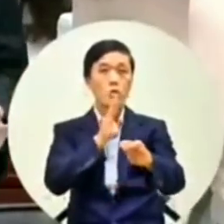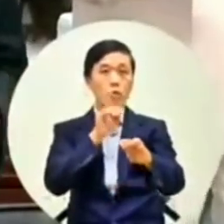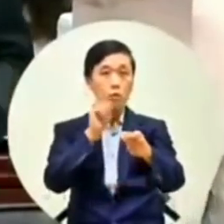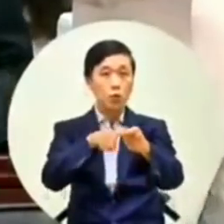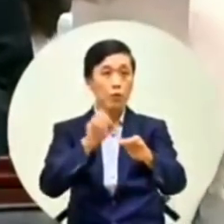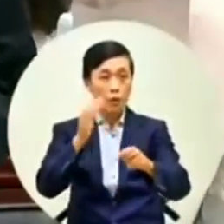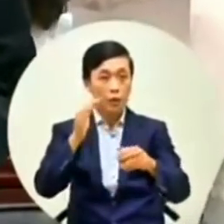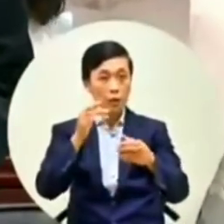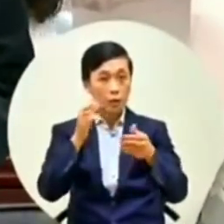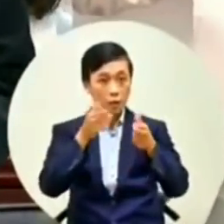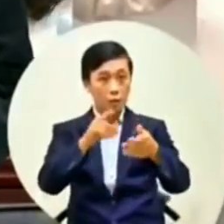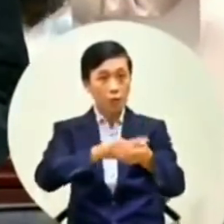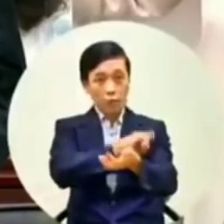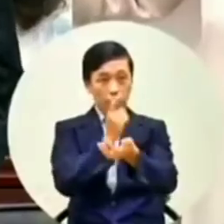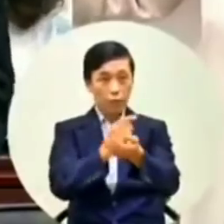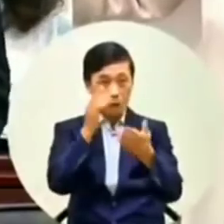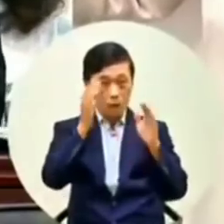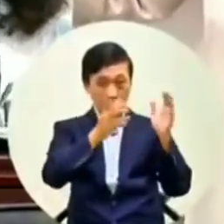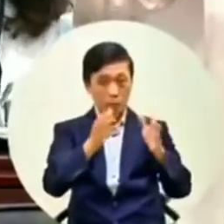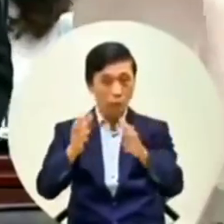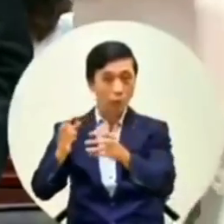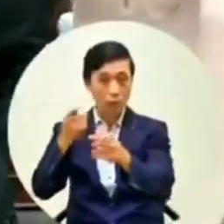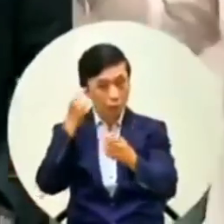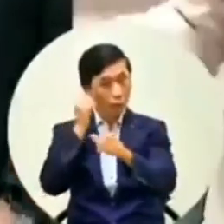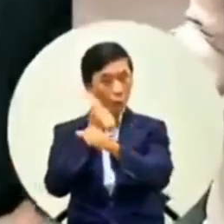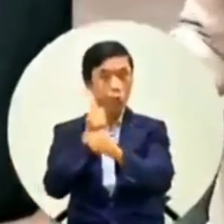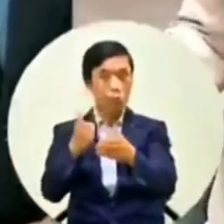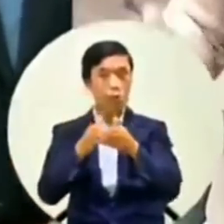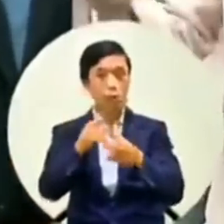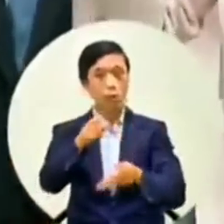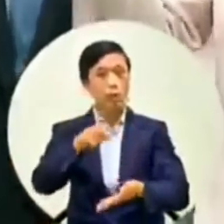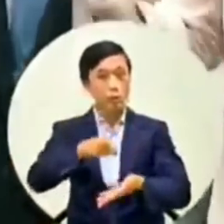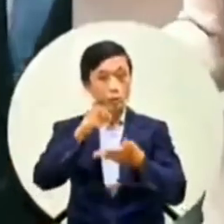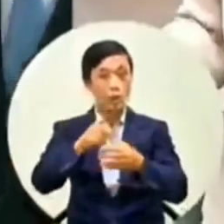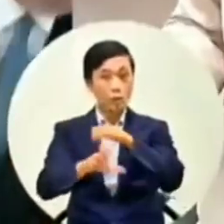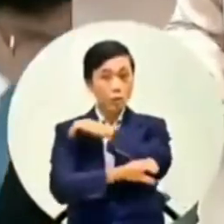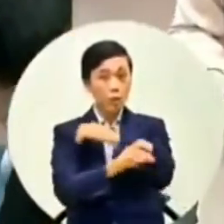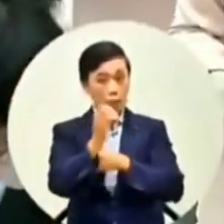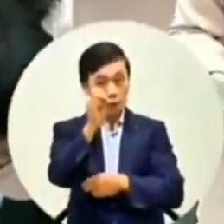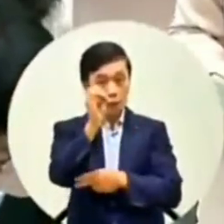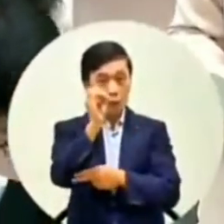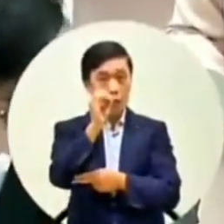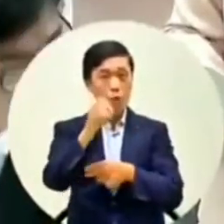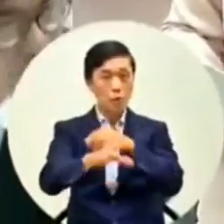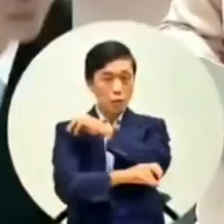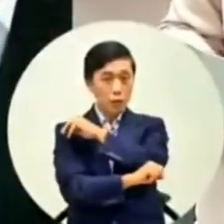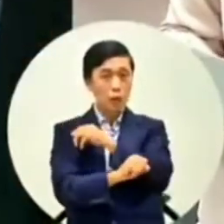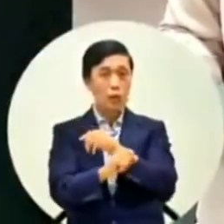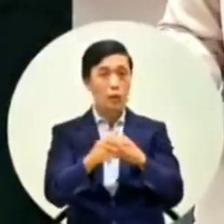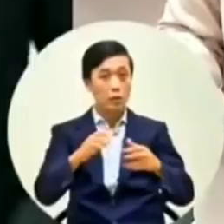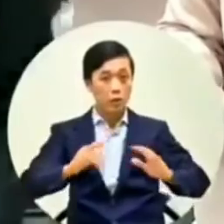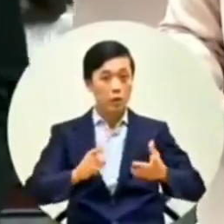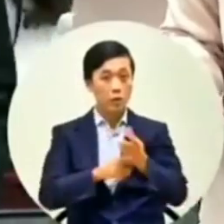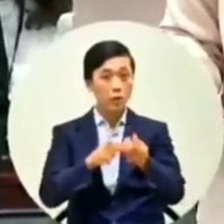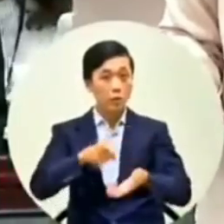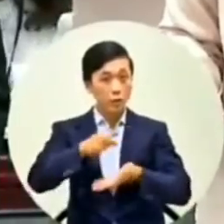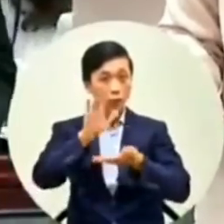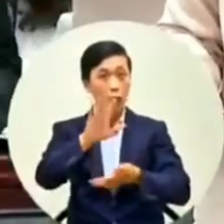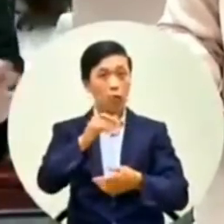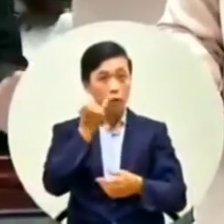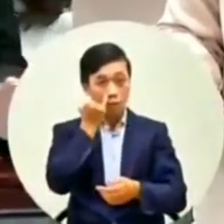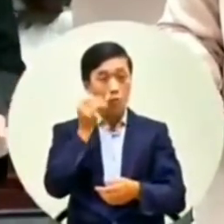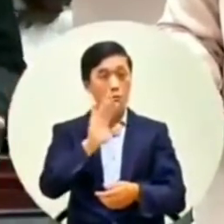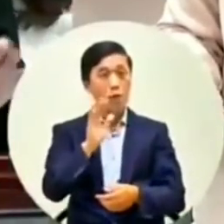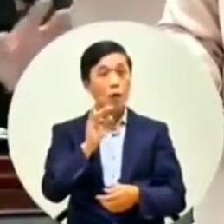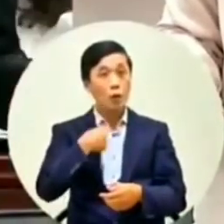为你们已经都提了零基的精神了嘛，你已经提了零基的精神，怎么不敢承诺呢？启定市长， 我刚有讲